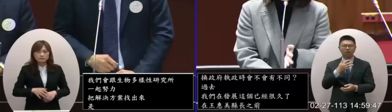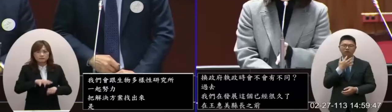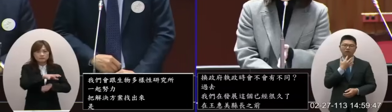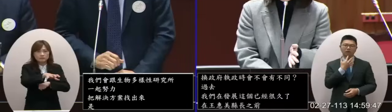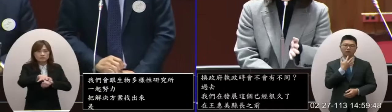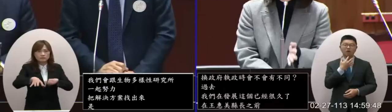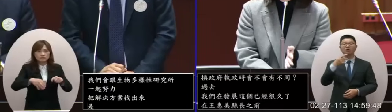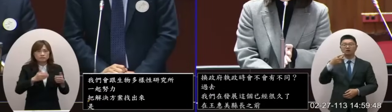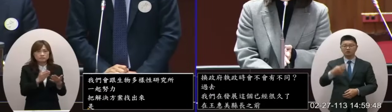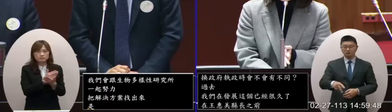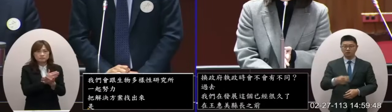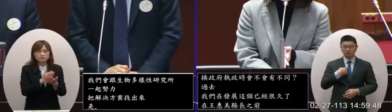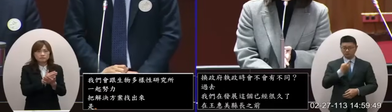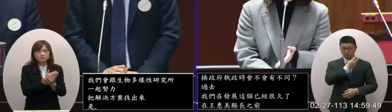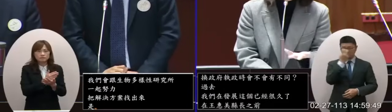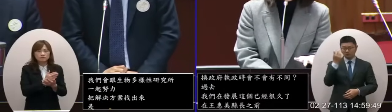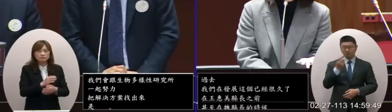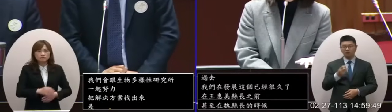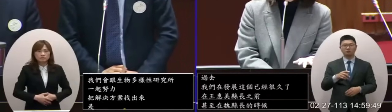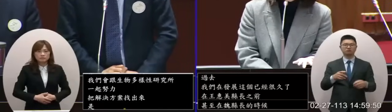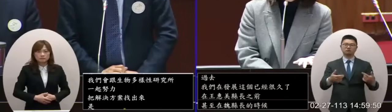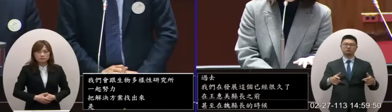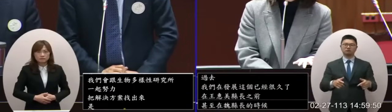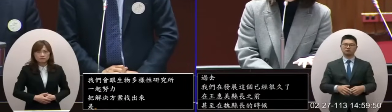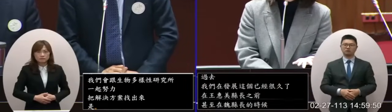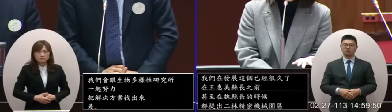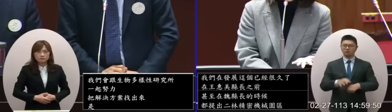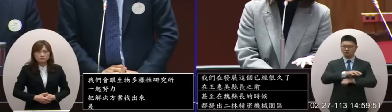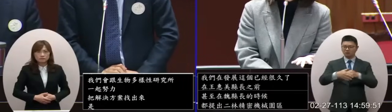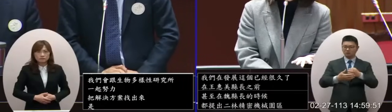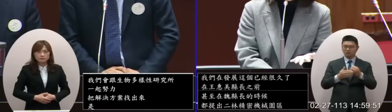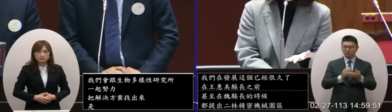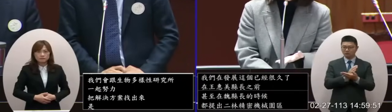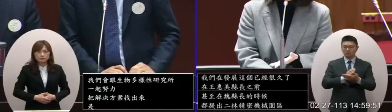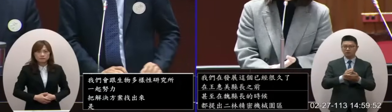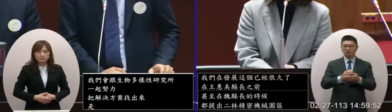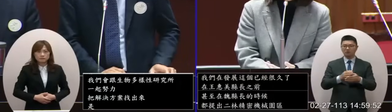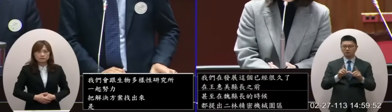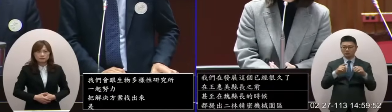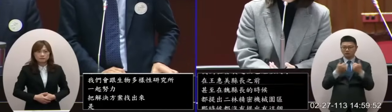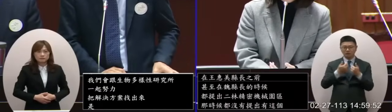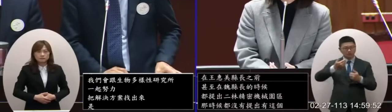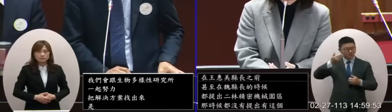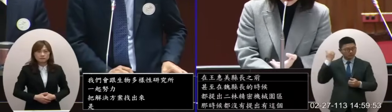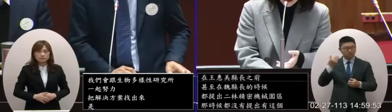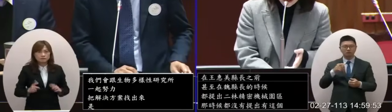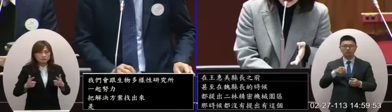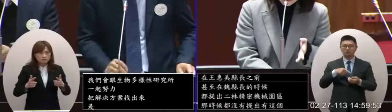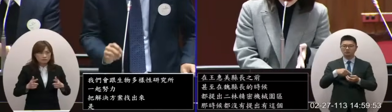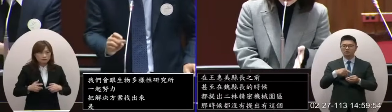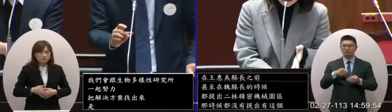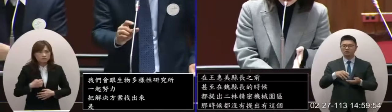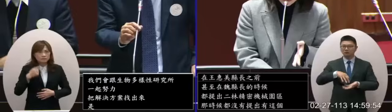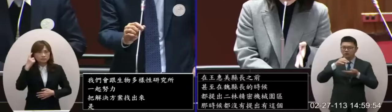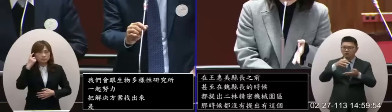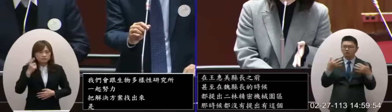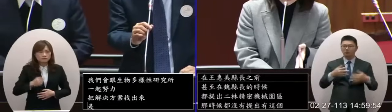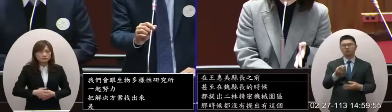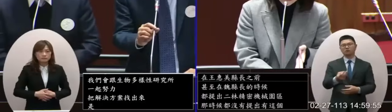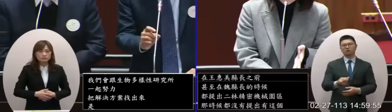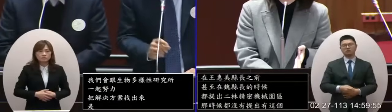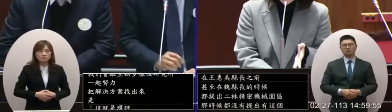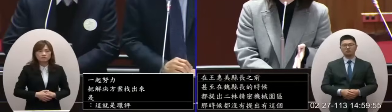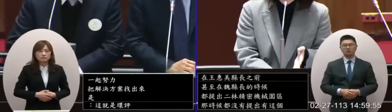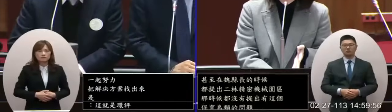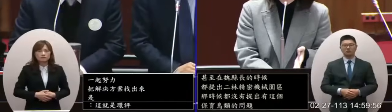至我们就是发现说没有。那环评大会在之前好像都没有提出相关的问题。但是我想